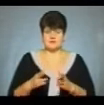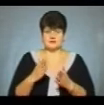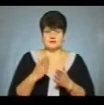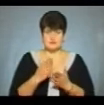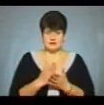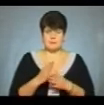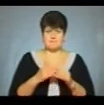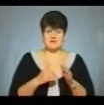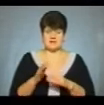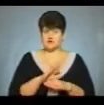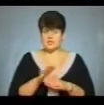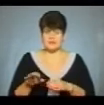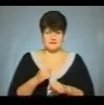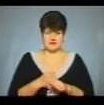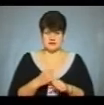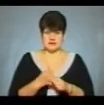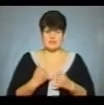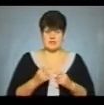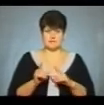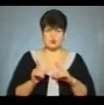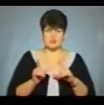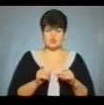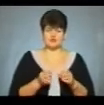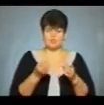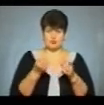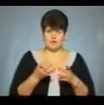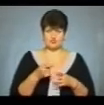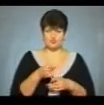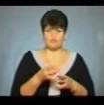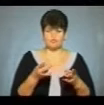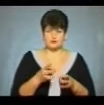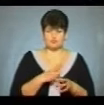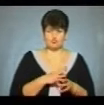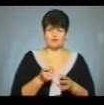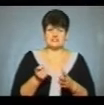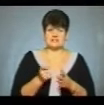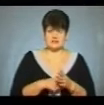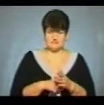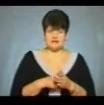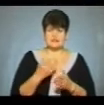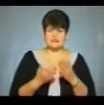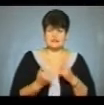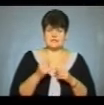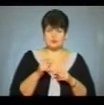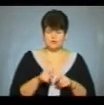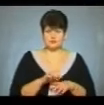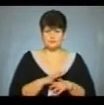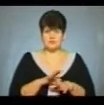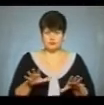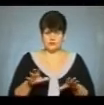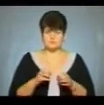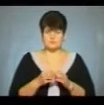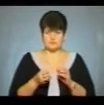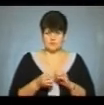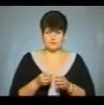знаходиться практично непрацездатний для проїзду. Просто його потрібно було закривати. Однак, для того, щоб уникнути колапсу